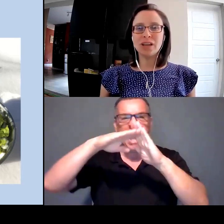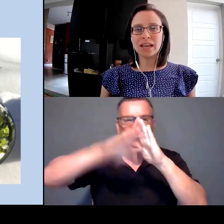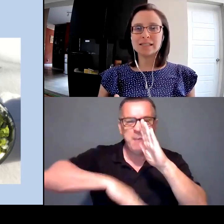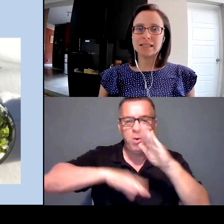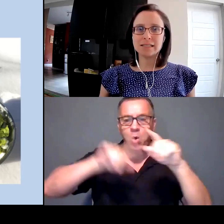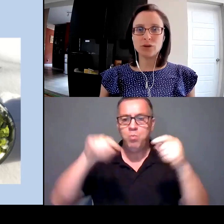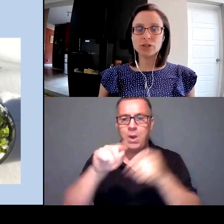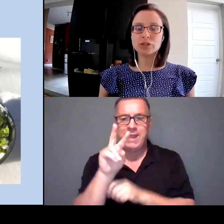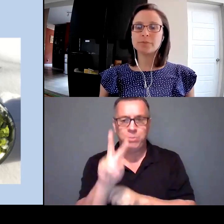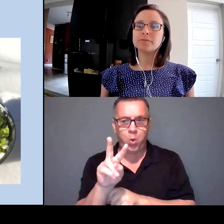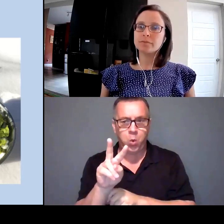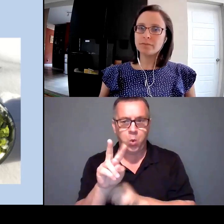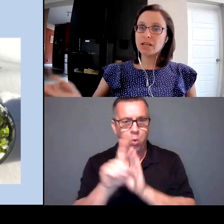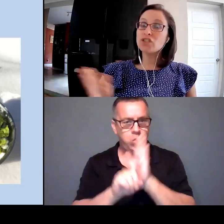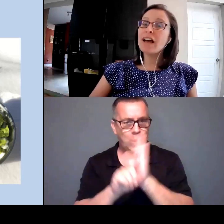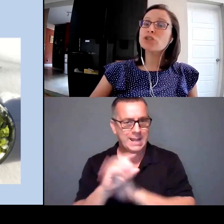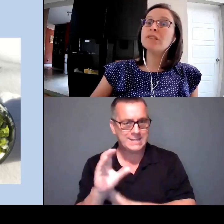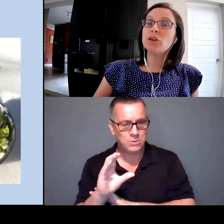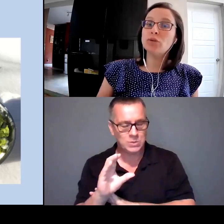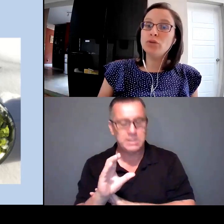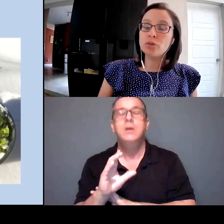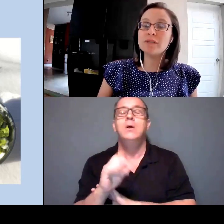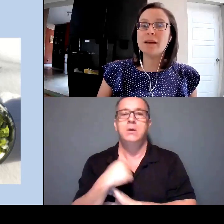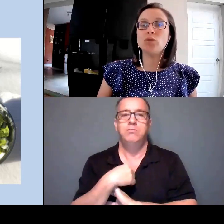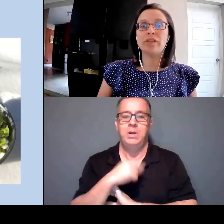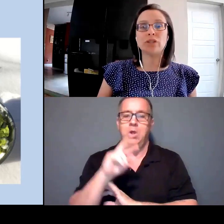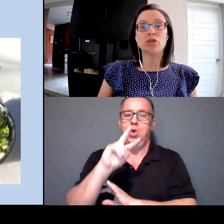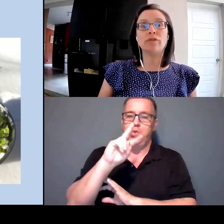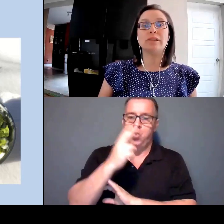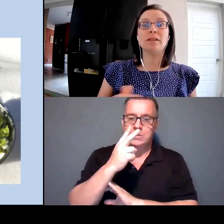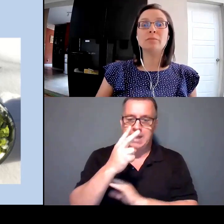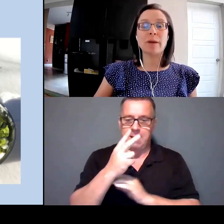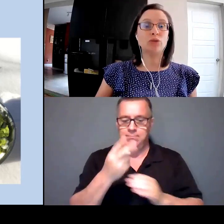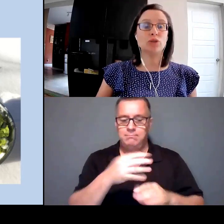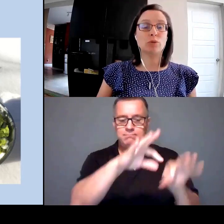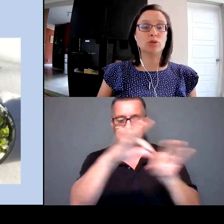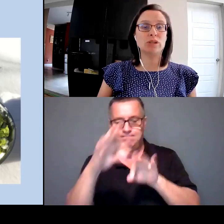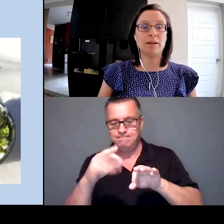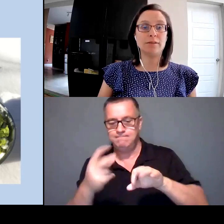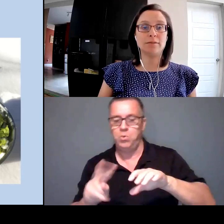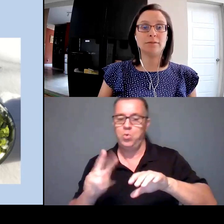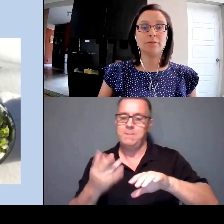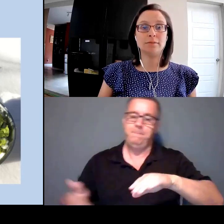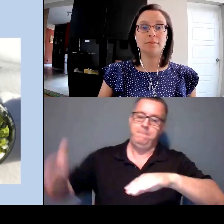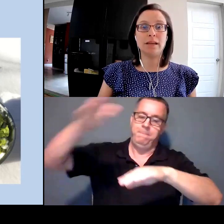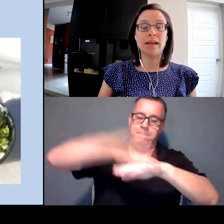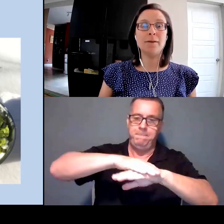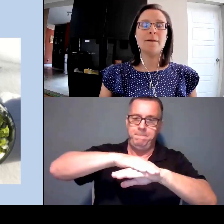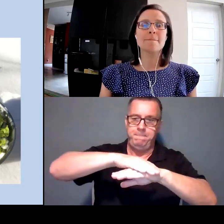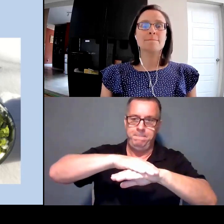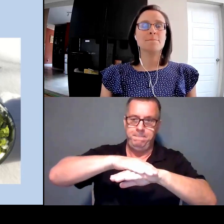2 degrés Celsius, je vais ajouter une deuxième couverture flottante par-dessus mon tunnel.